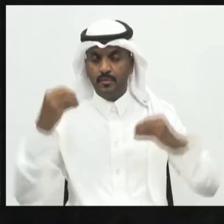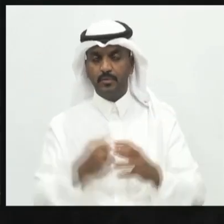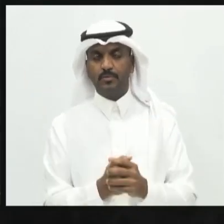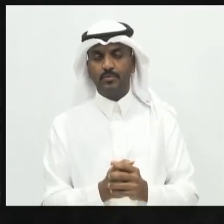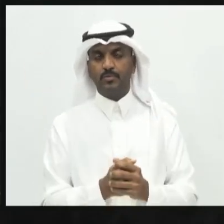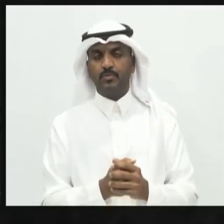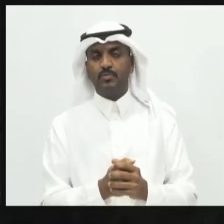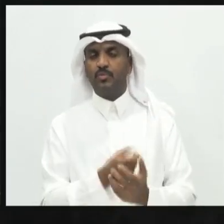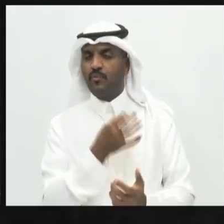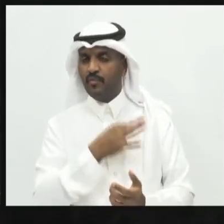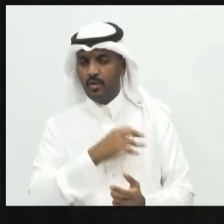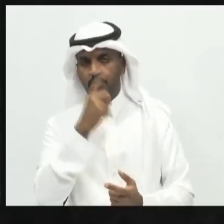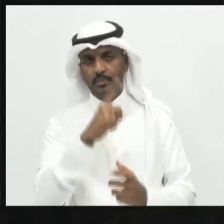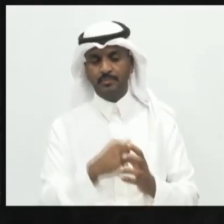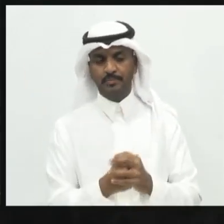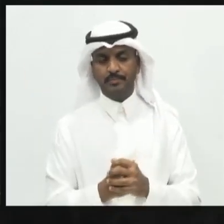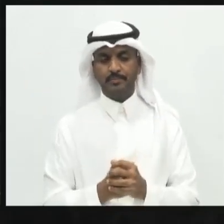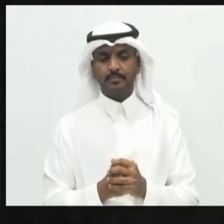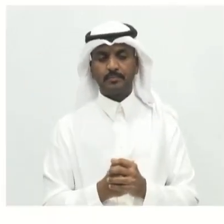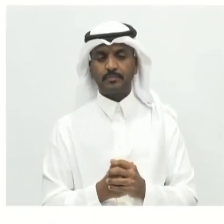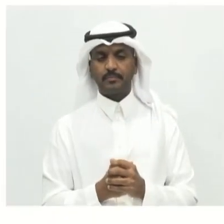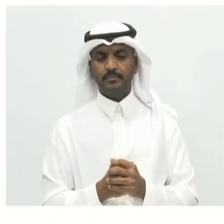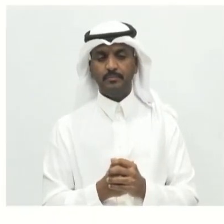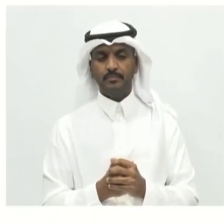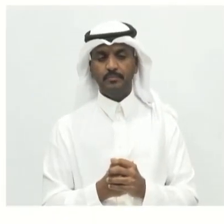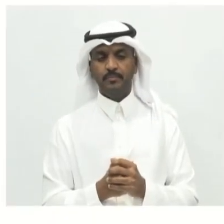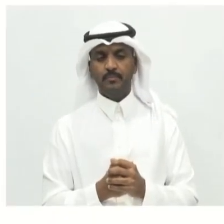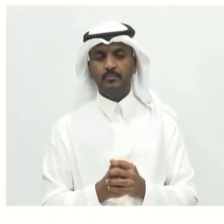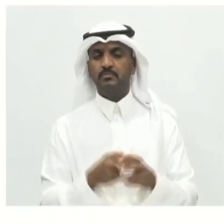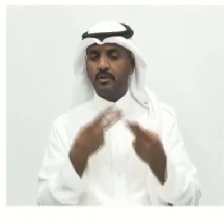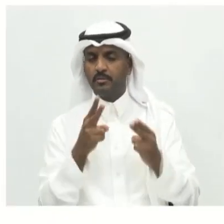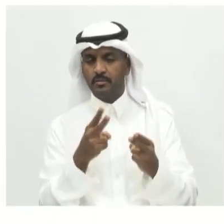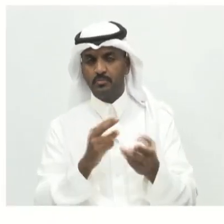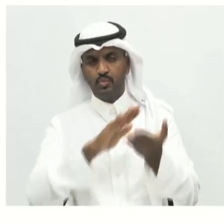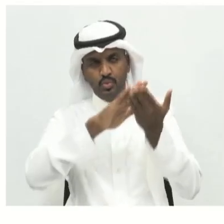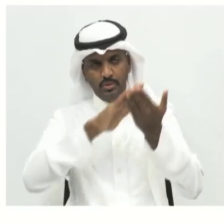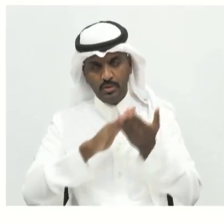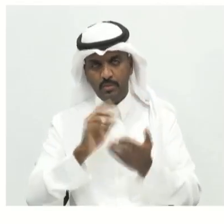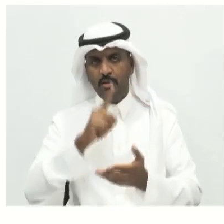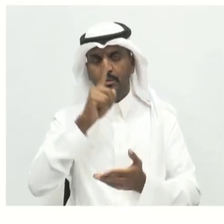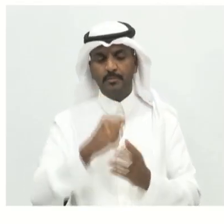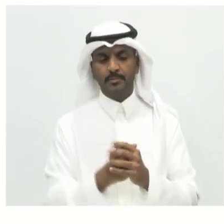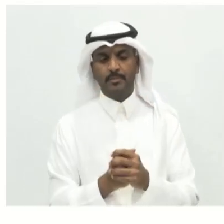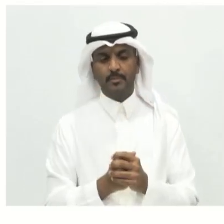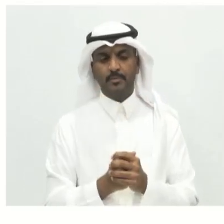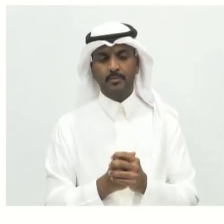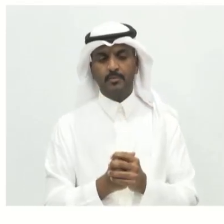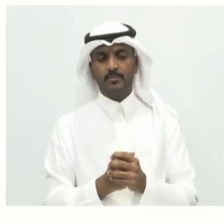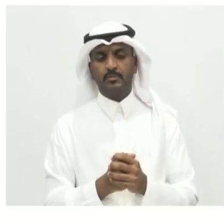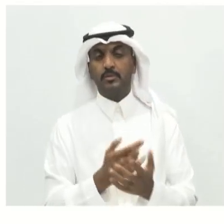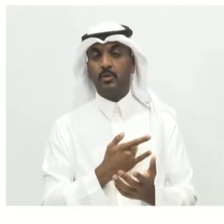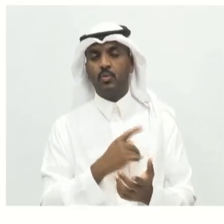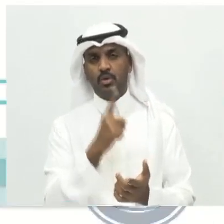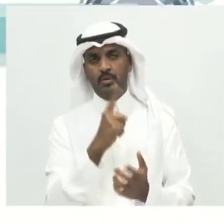ونفع الله بكم الان يا ايها الرائعون والرائع ننطلق مستعينين بالله عز وجل ومتوكلين